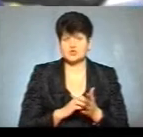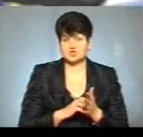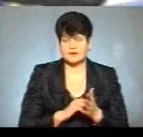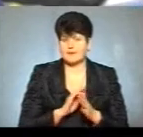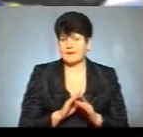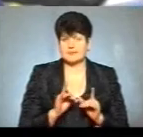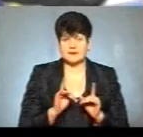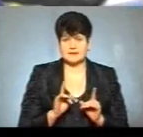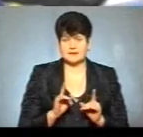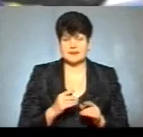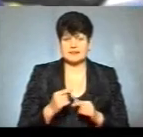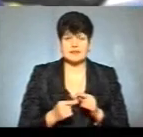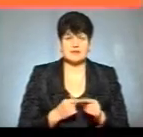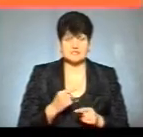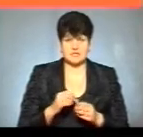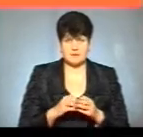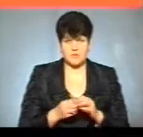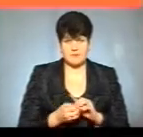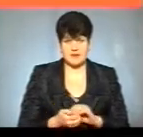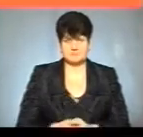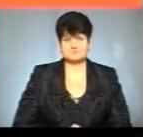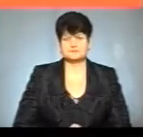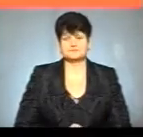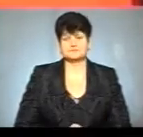не тільки наслідки проблем.